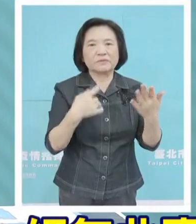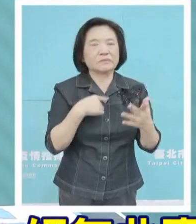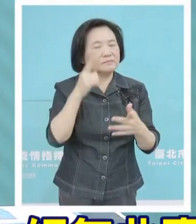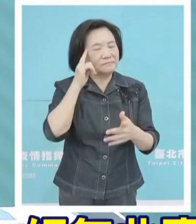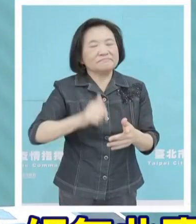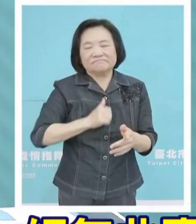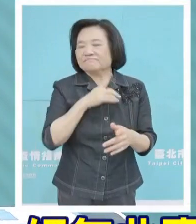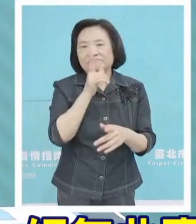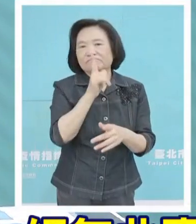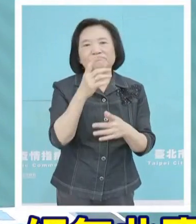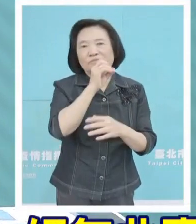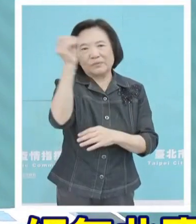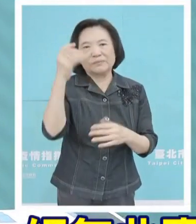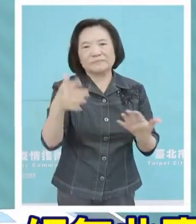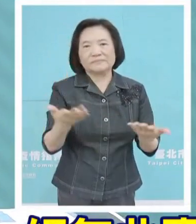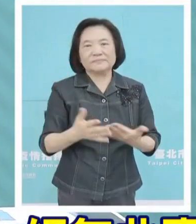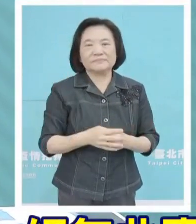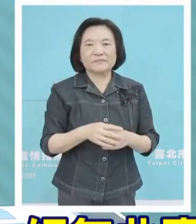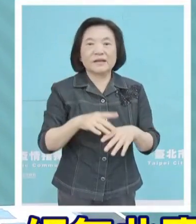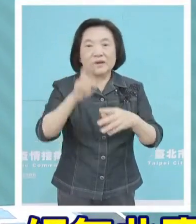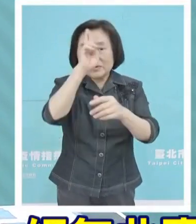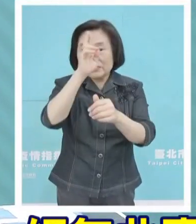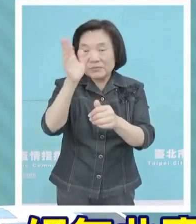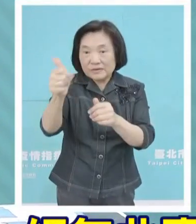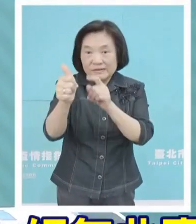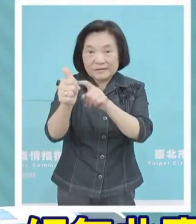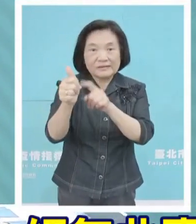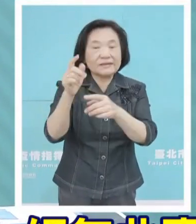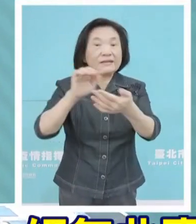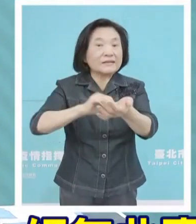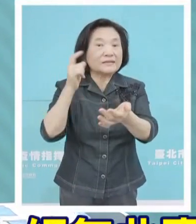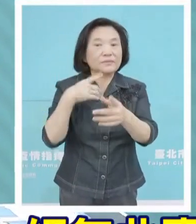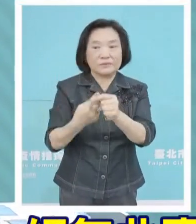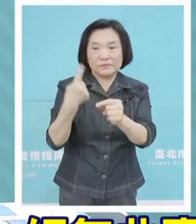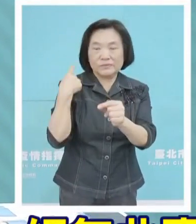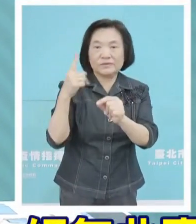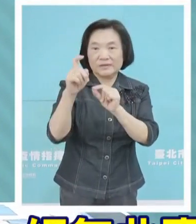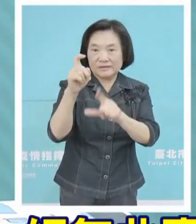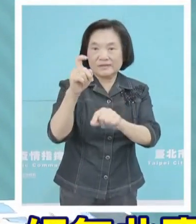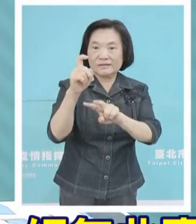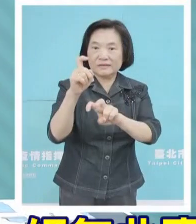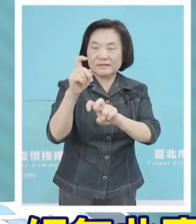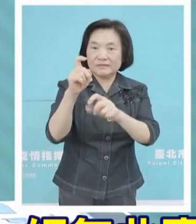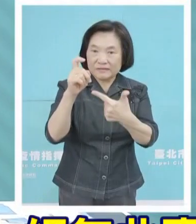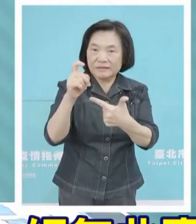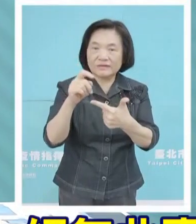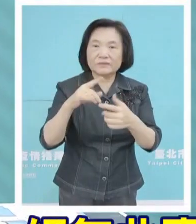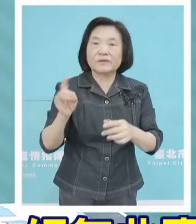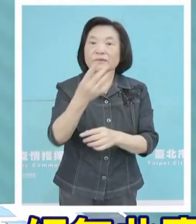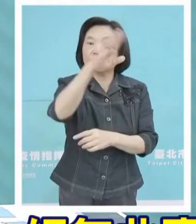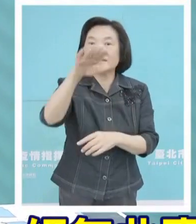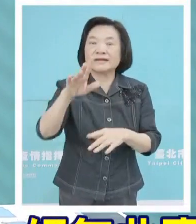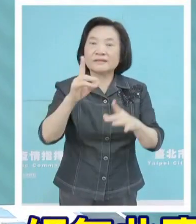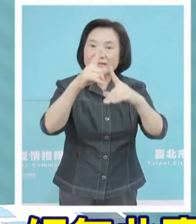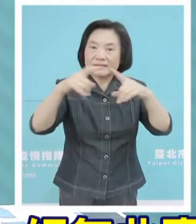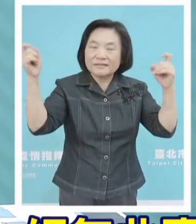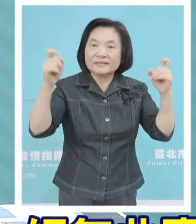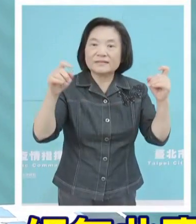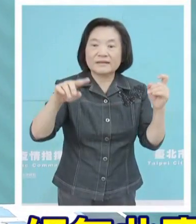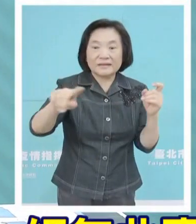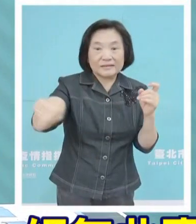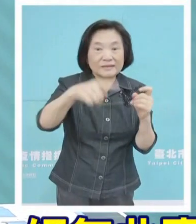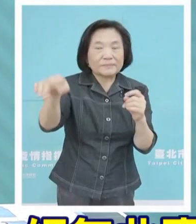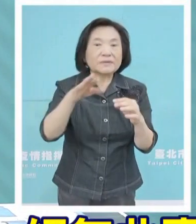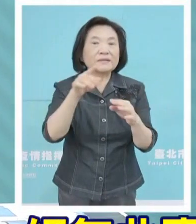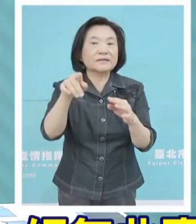师是在去年10月26号的龙山寺，他们在为龙山寺合办筛